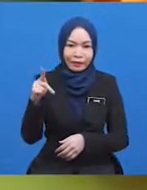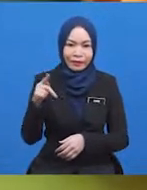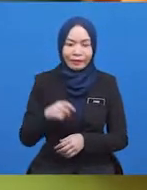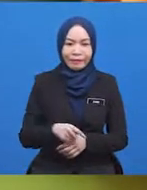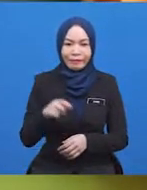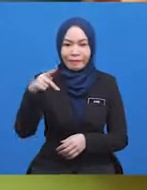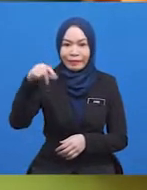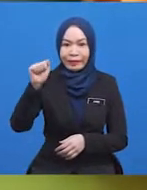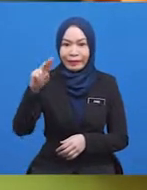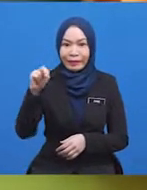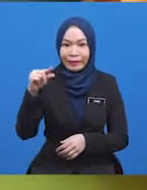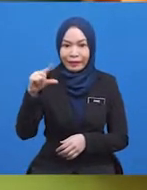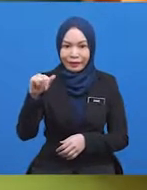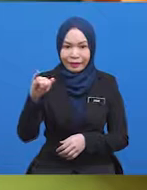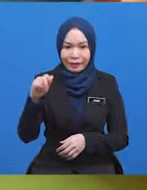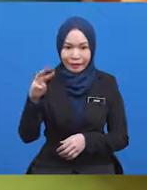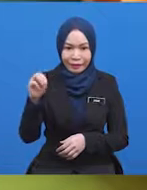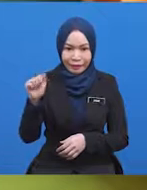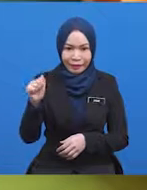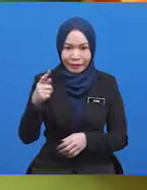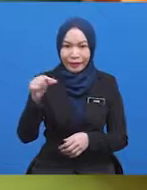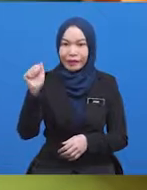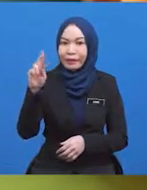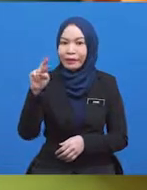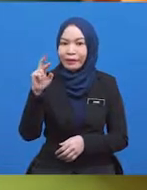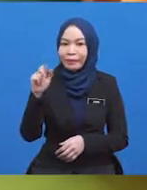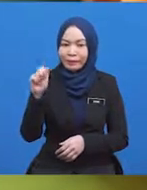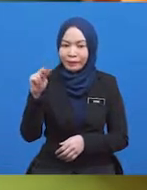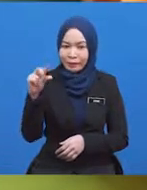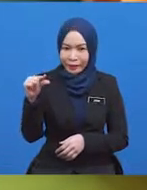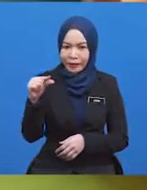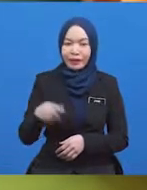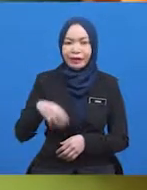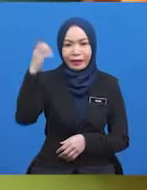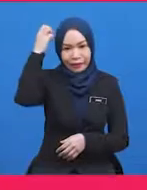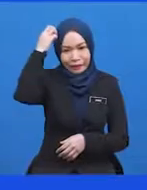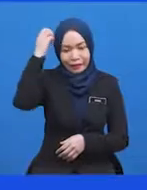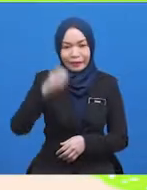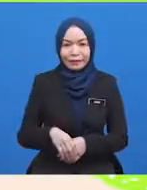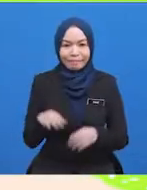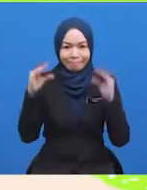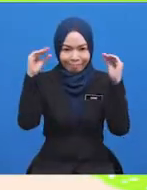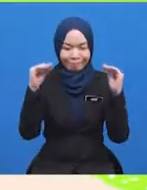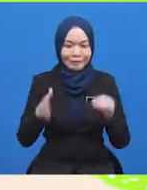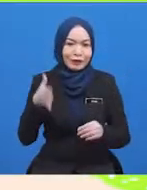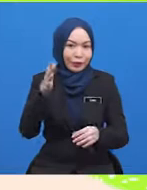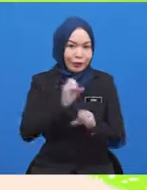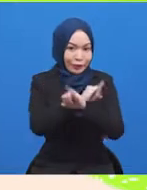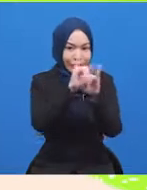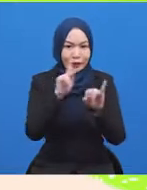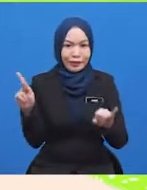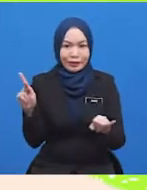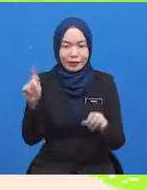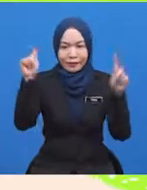Selangor. Pada episod kali ini, cikgu akan menerangkan tajuk